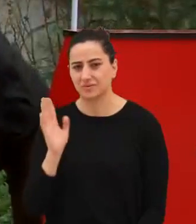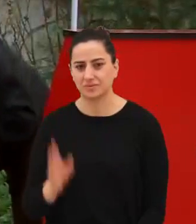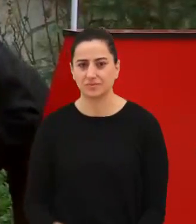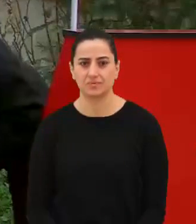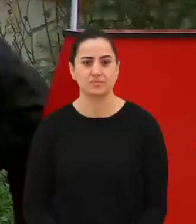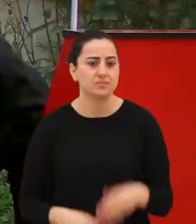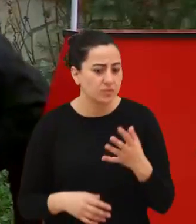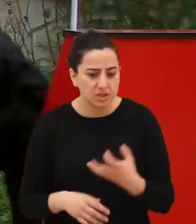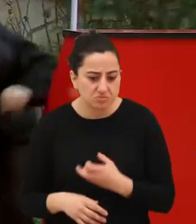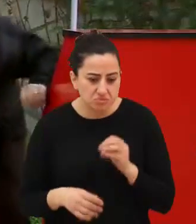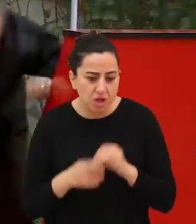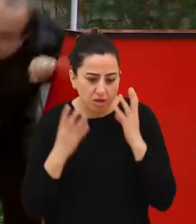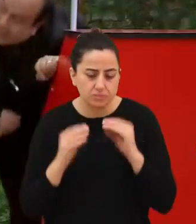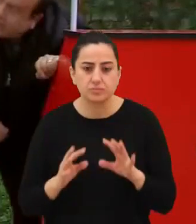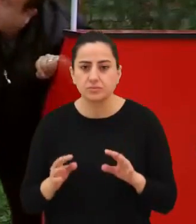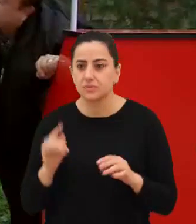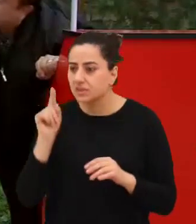Bunun sıkıntısı nedir acaba ya?